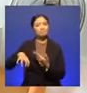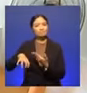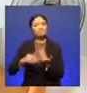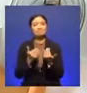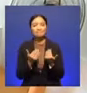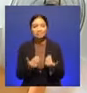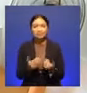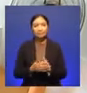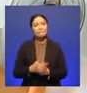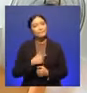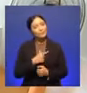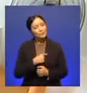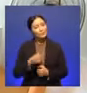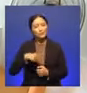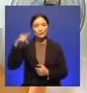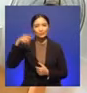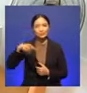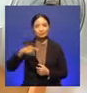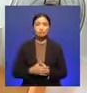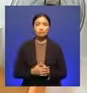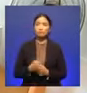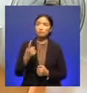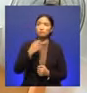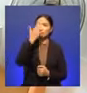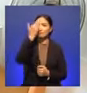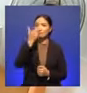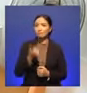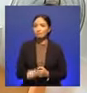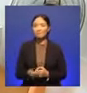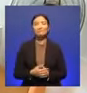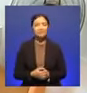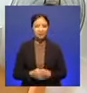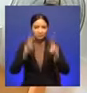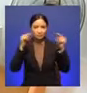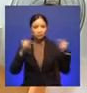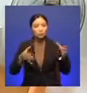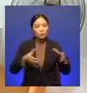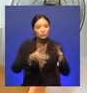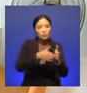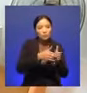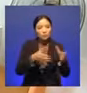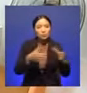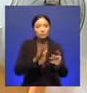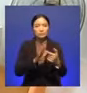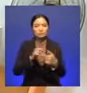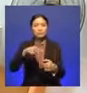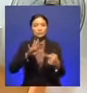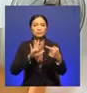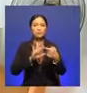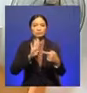ป็นเซสชันที่ผมชอบเป็นพิเศษนะครับถามว่าทำไมเพราะว่ามีเรื่องของกลุ่มเปราะบางซึ่งมัน